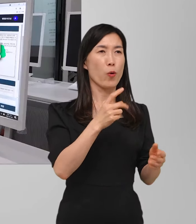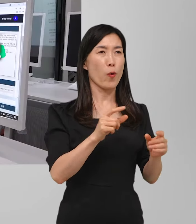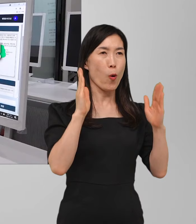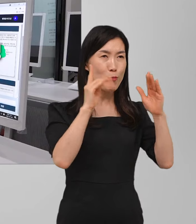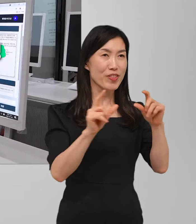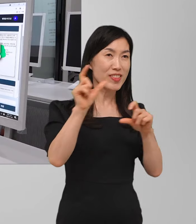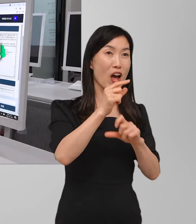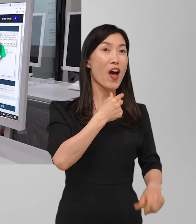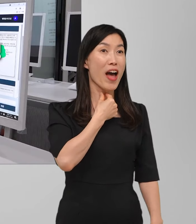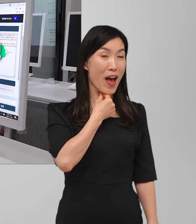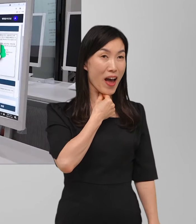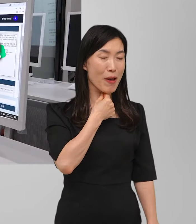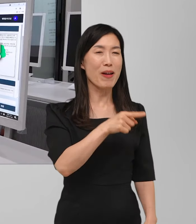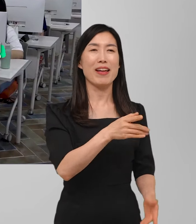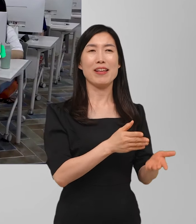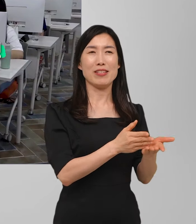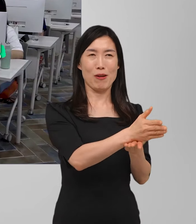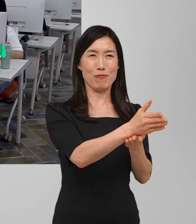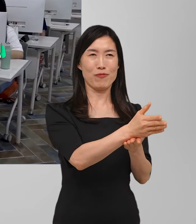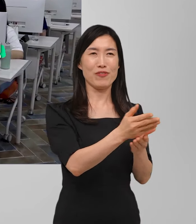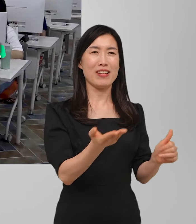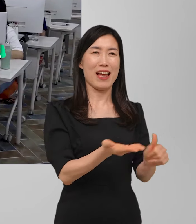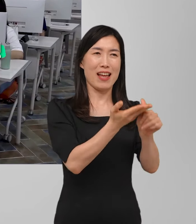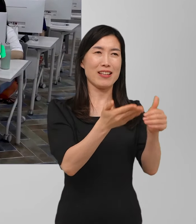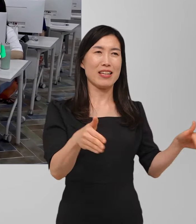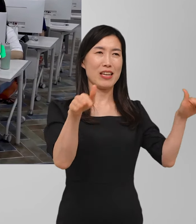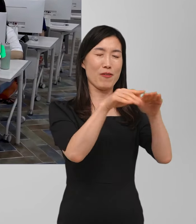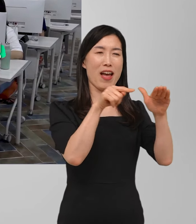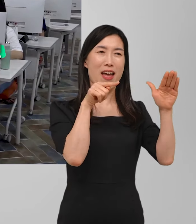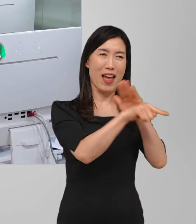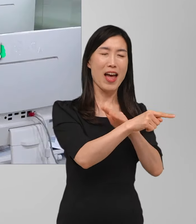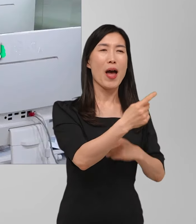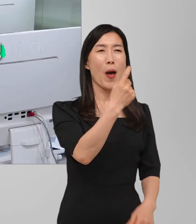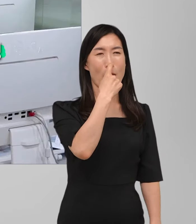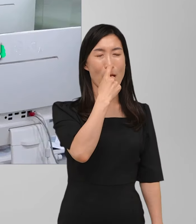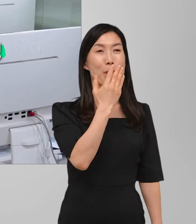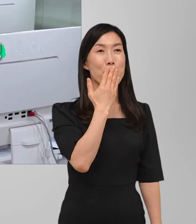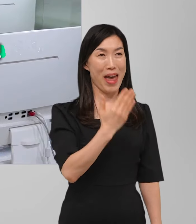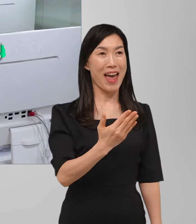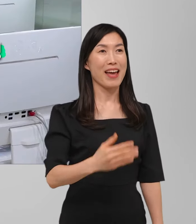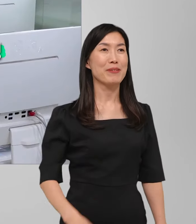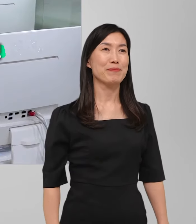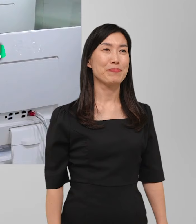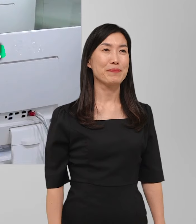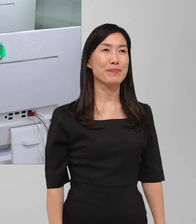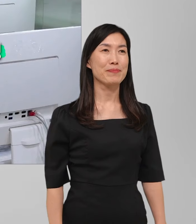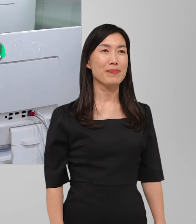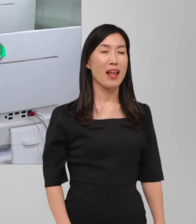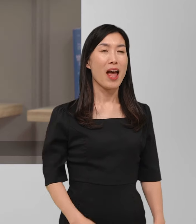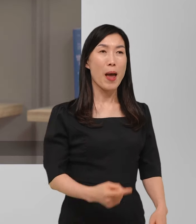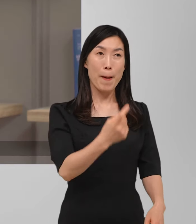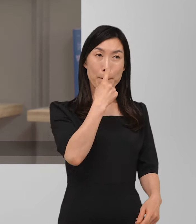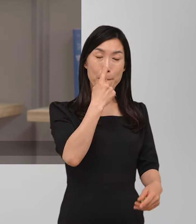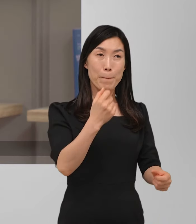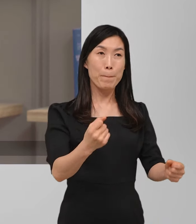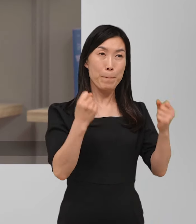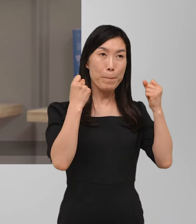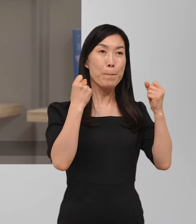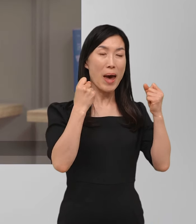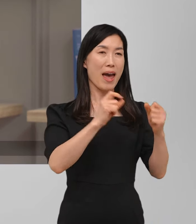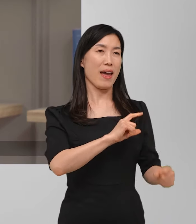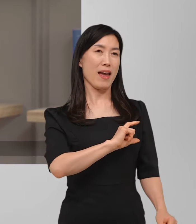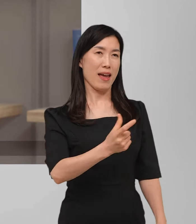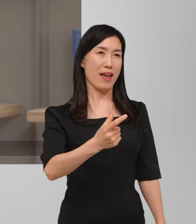아니면 데이터 분야에 대해서 좀 더 공부하고 싶으신 분들은 그런 전문 인력 양성기관에서 그런 교육을 쉽게 받으실 수 있을 것 같고요. 또 그렇게